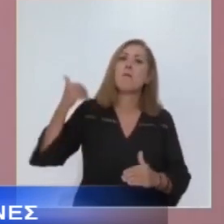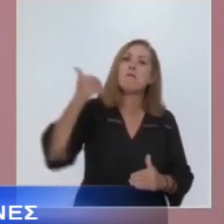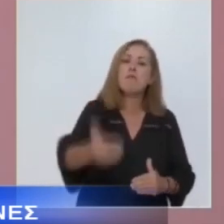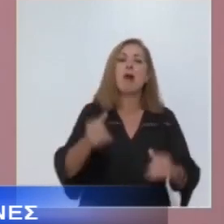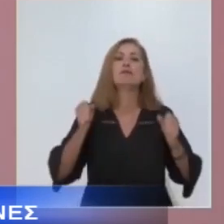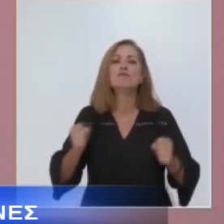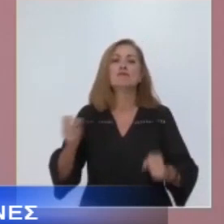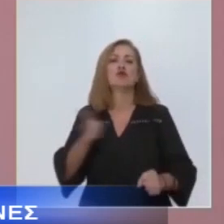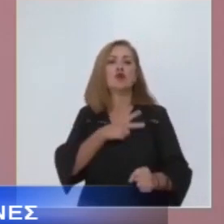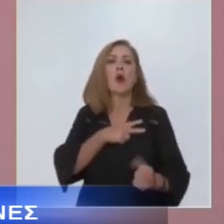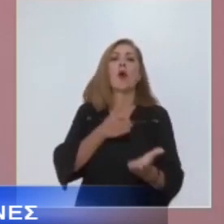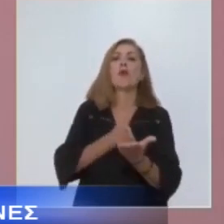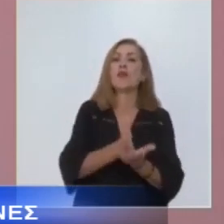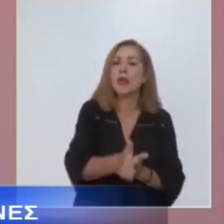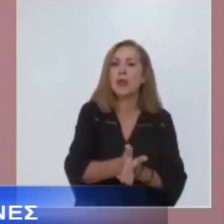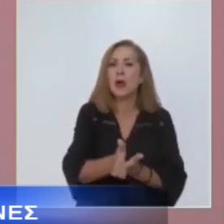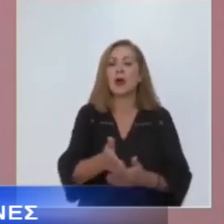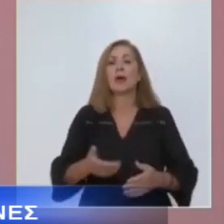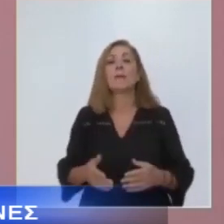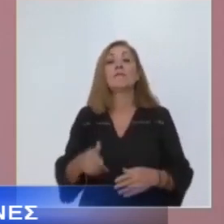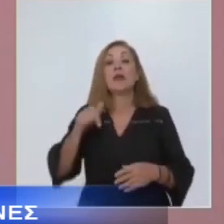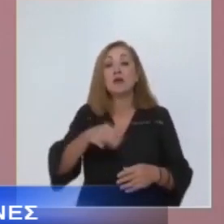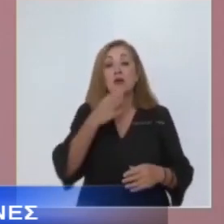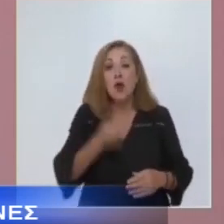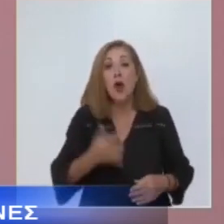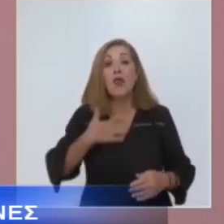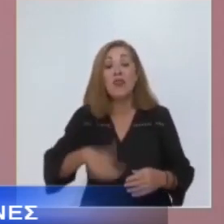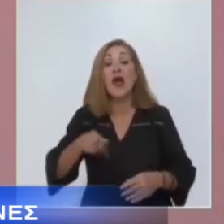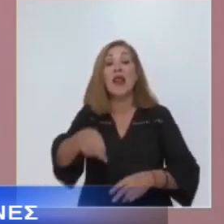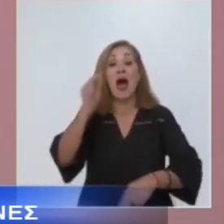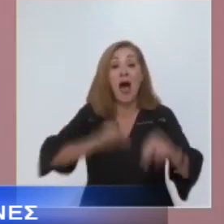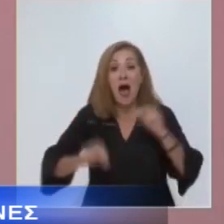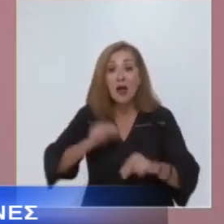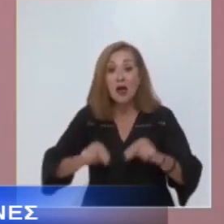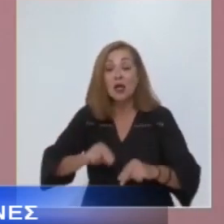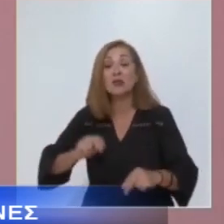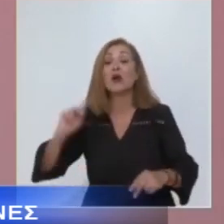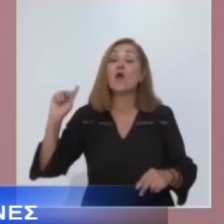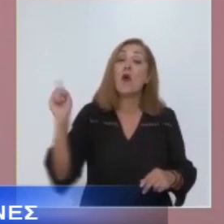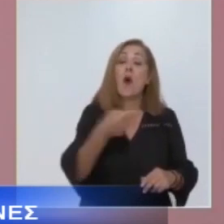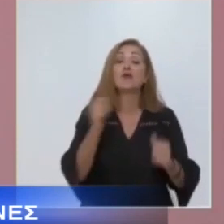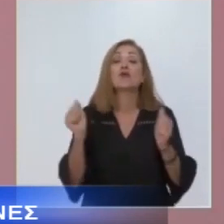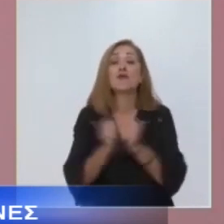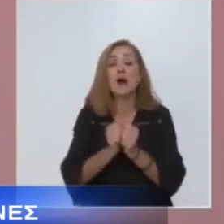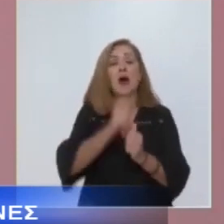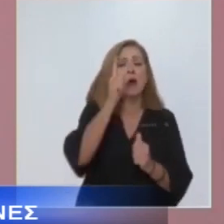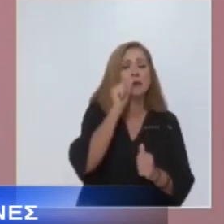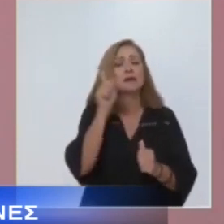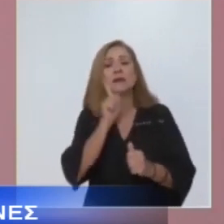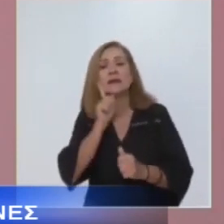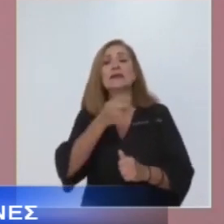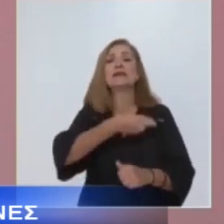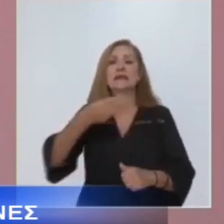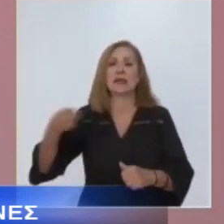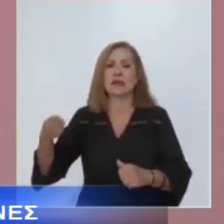και για όλες, που δεν υπάρχει σήμερα. Για τον λόγο αυτό, καλούμε σε συμμετοχή στις κάλπες όλους τους φίλους και τις φίλες του ΣΥΡΙΖΑ να